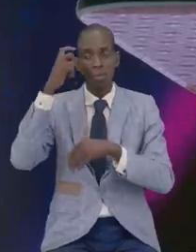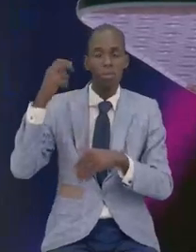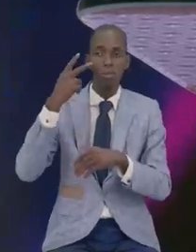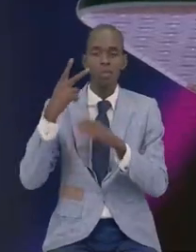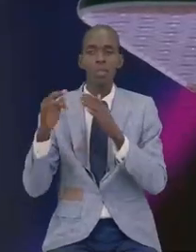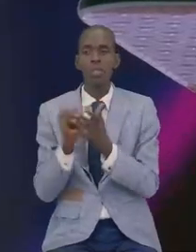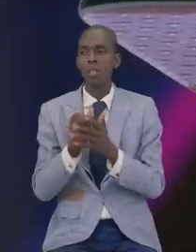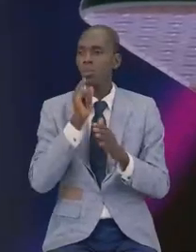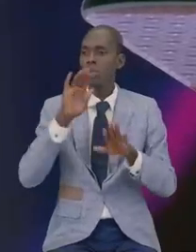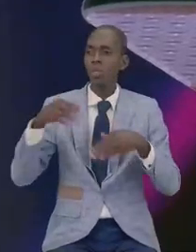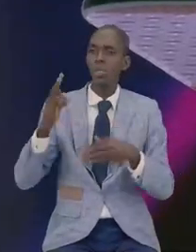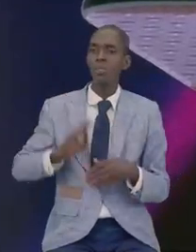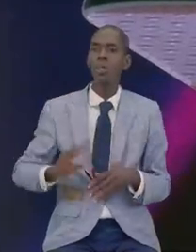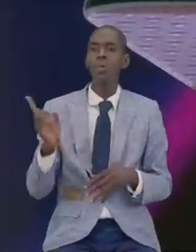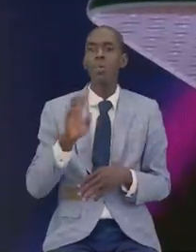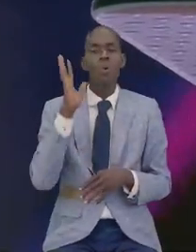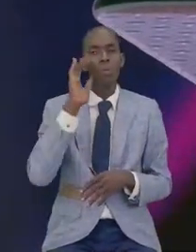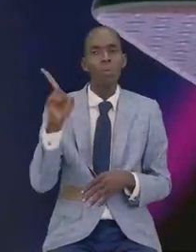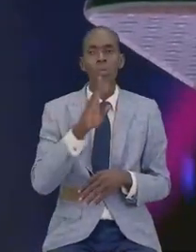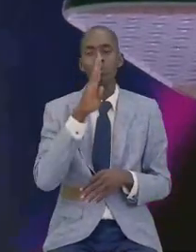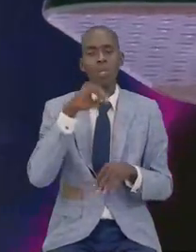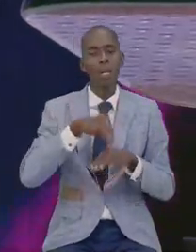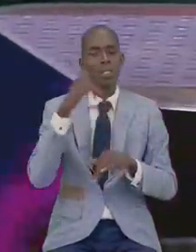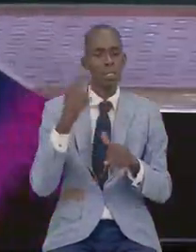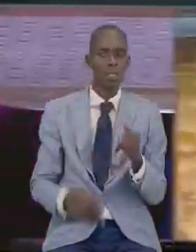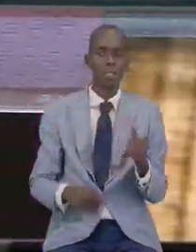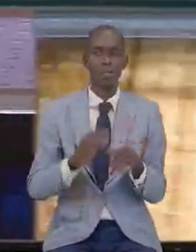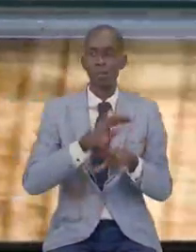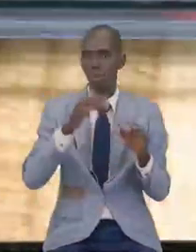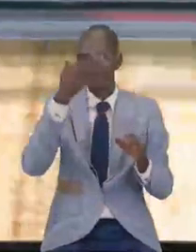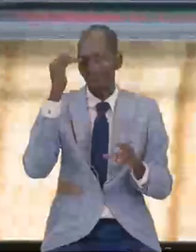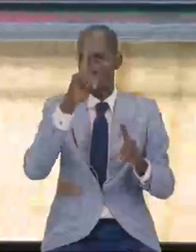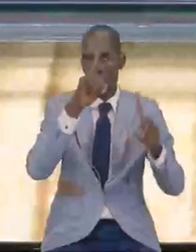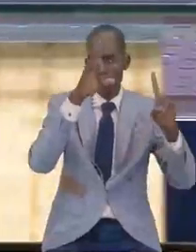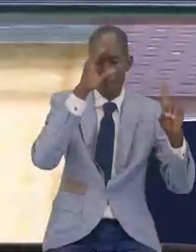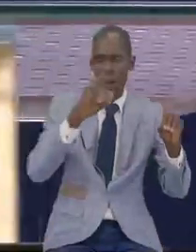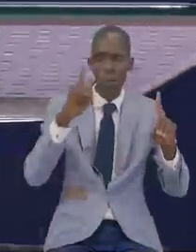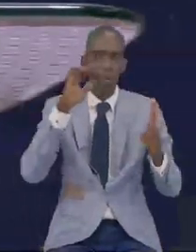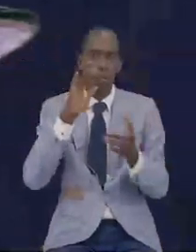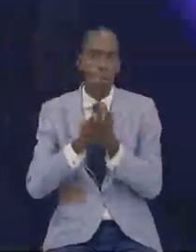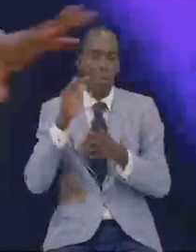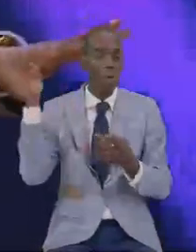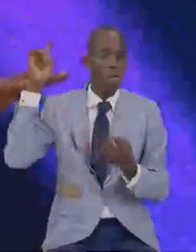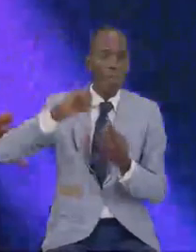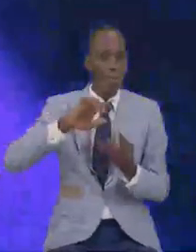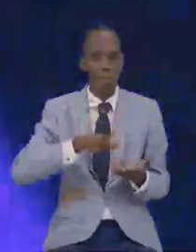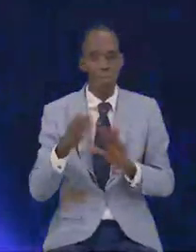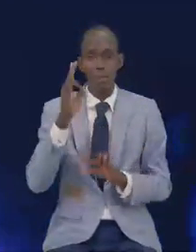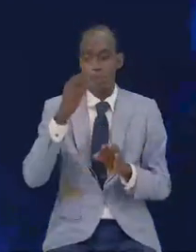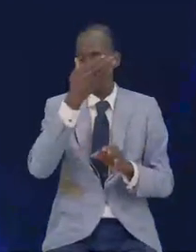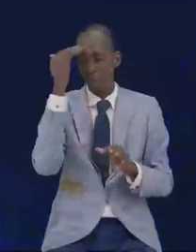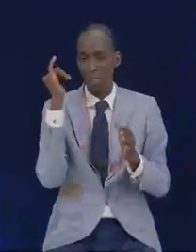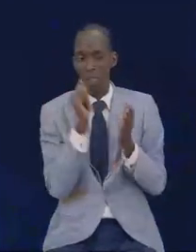rien, où allons-nous passer l'éternité? N'oubliez pas un homme, une femme, jusqu'à ce que la mort nous sépare. Si on oublie la doctrine